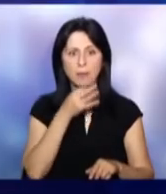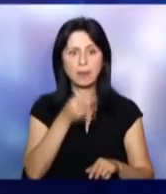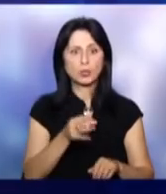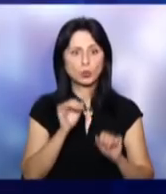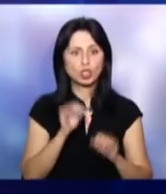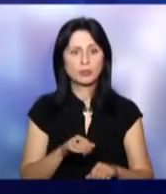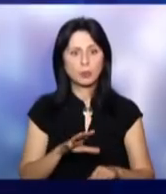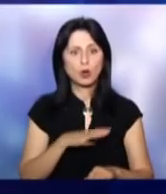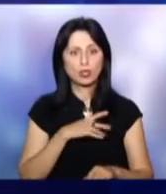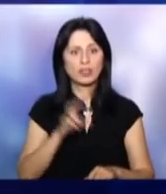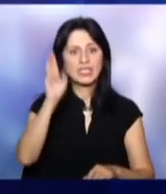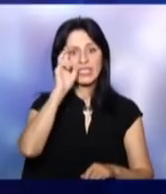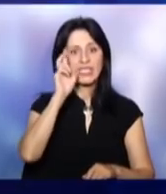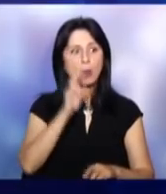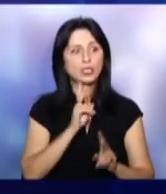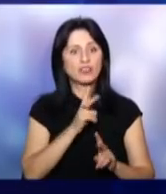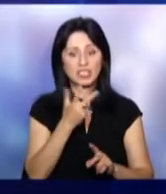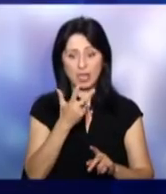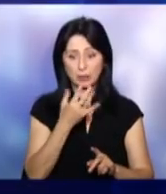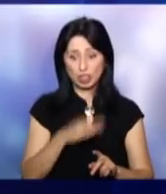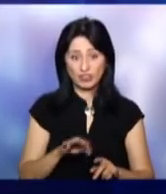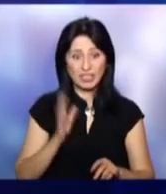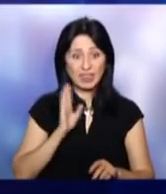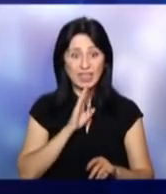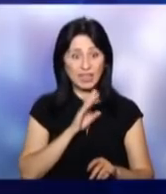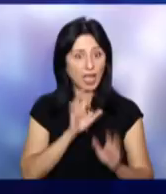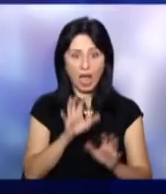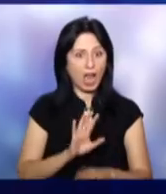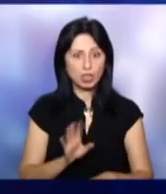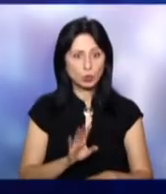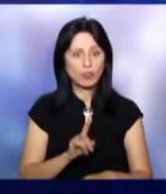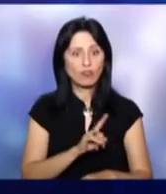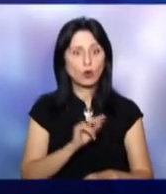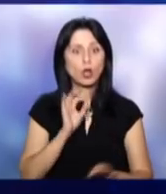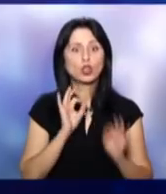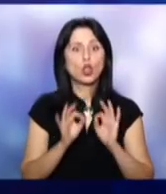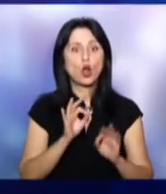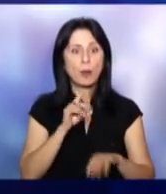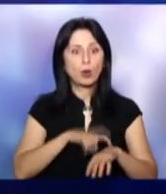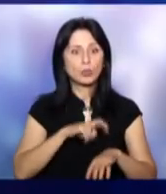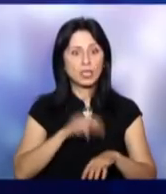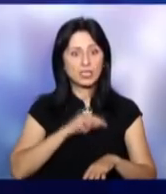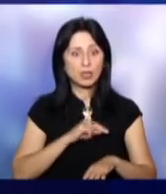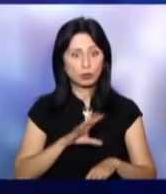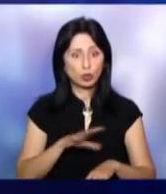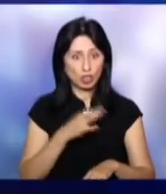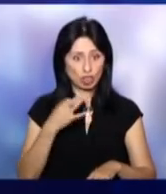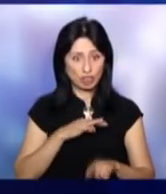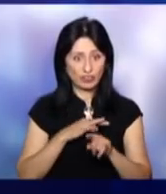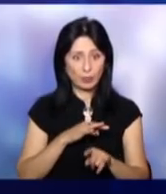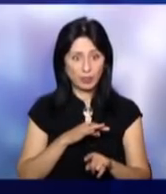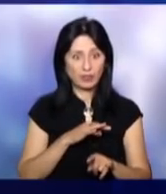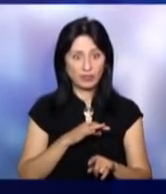პასუხი შემიძლია მქონდეს, რომ სახელმწიფო, რომელიც ამიშვილის დედებზე არზრუნავს, რომ მათ ნორმალური სამუშაო დღე ჰქონდეთ და